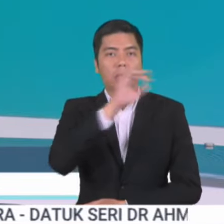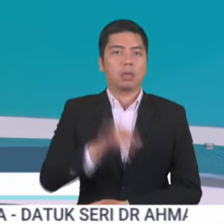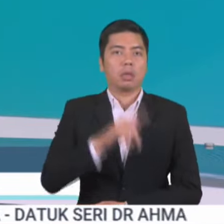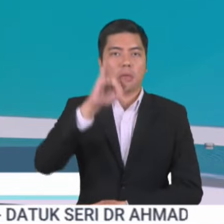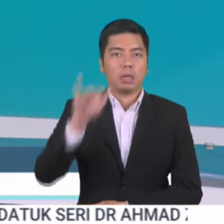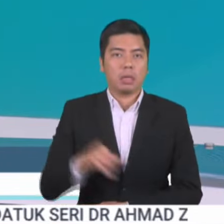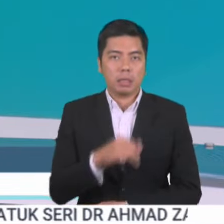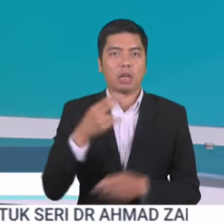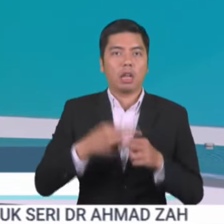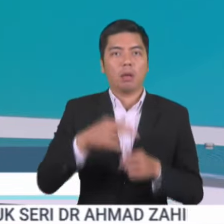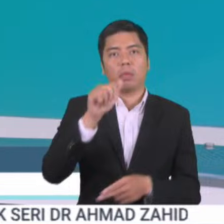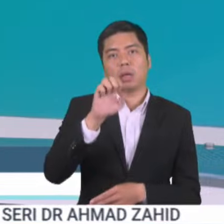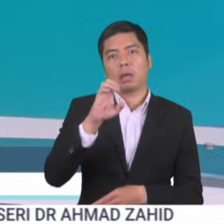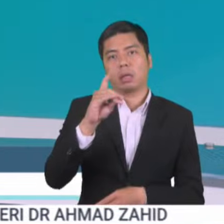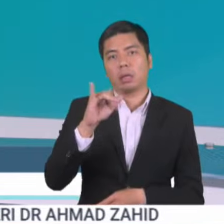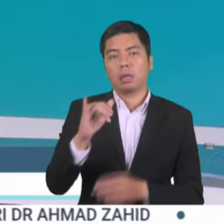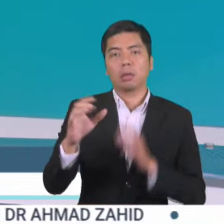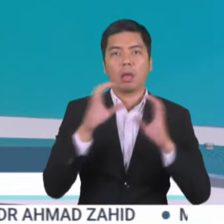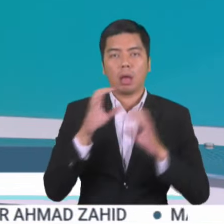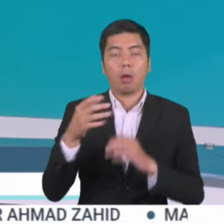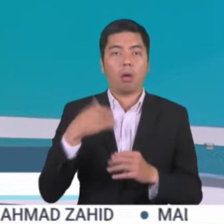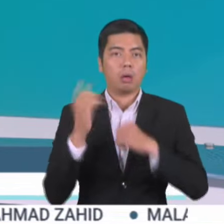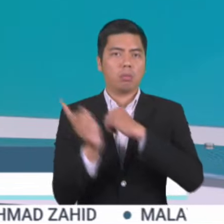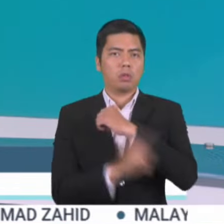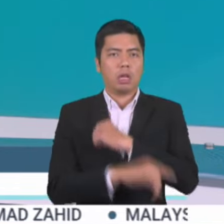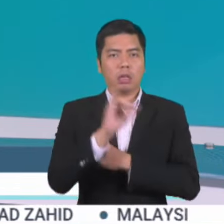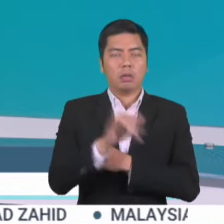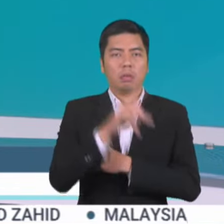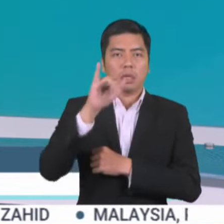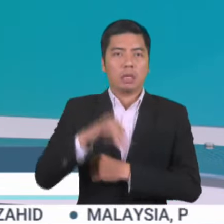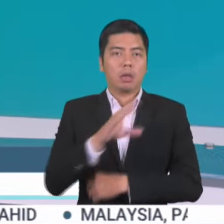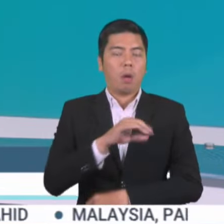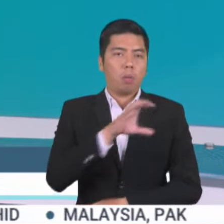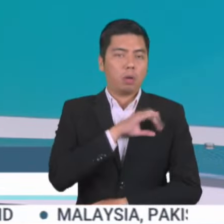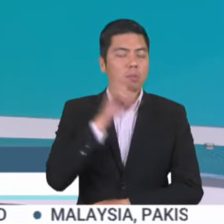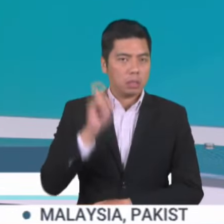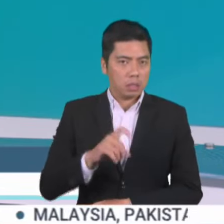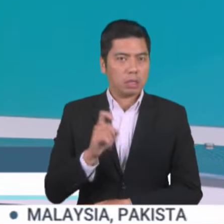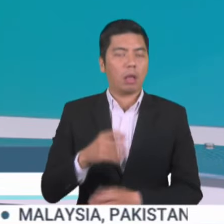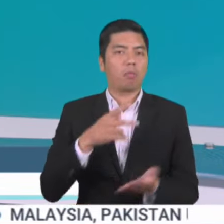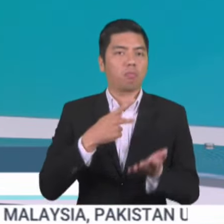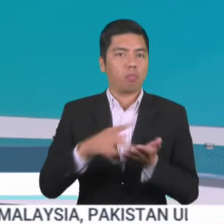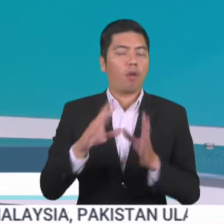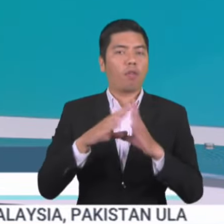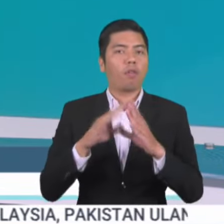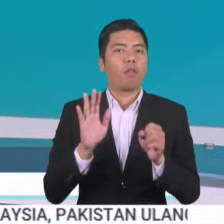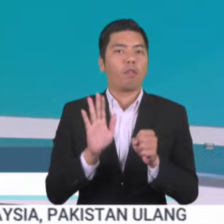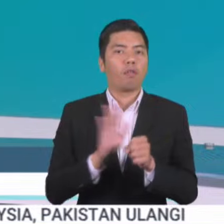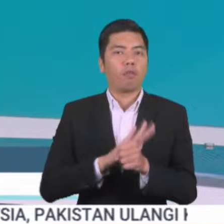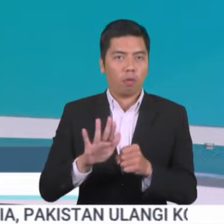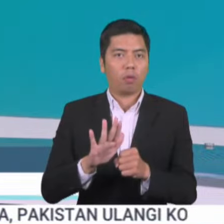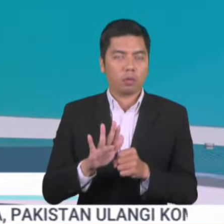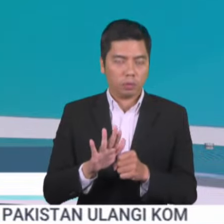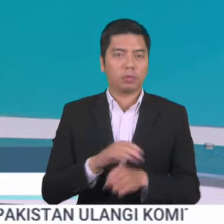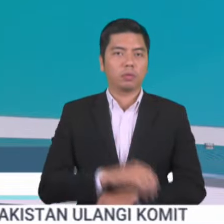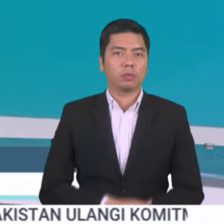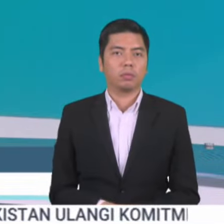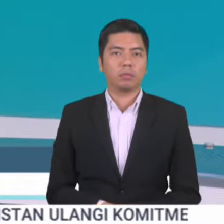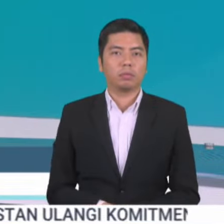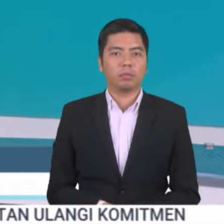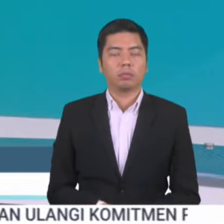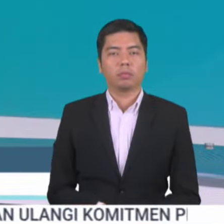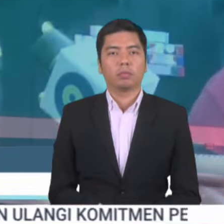Effendi Fadli Ramli berkata, saman tertunggak JPJ dan polis perlu diselesaikan walaupun kelonggaran syarat telah